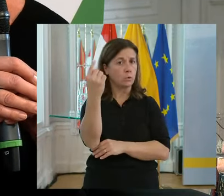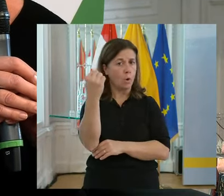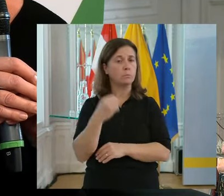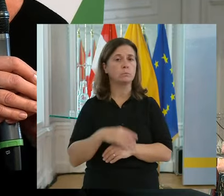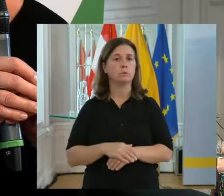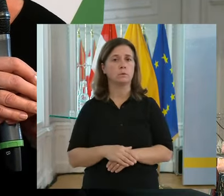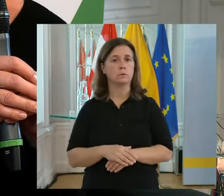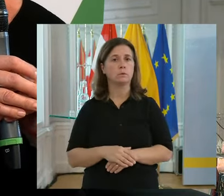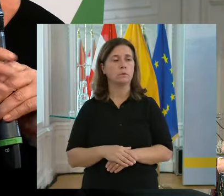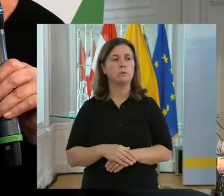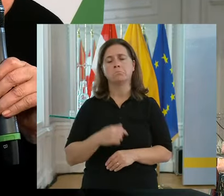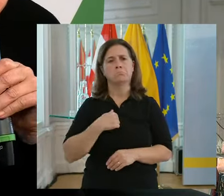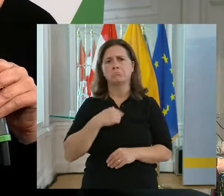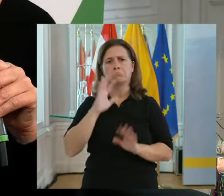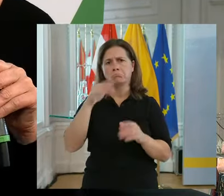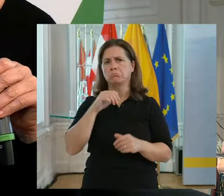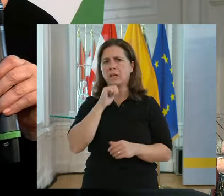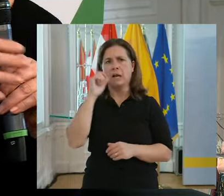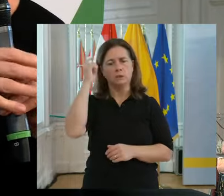glaube ich, werden wir sorgen.